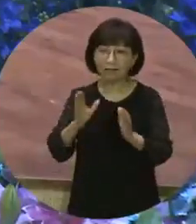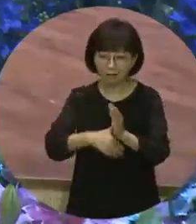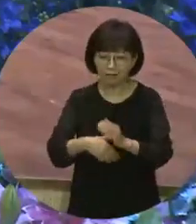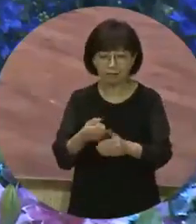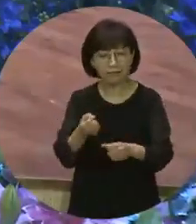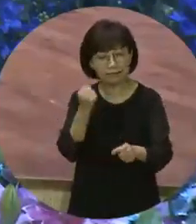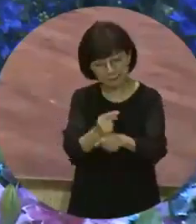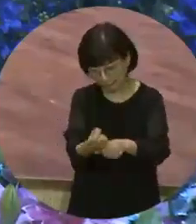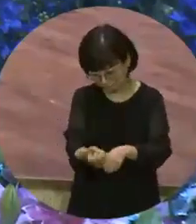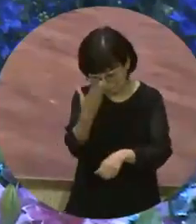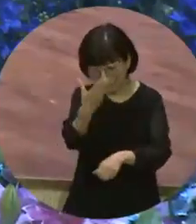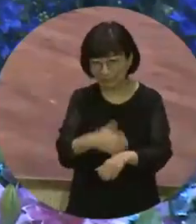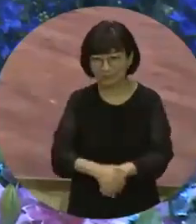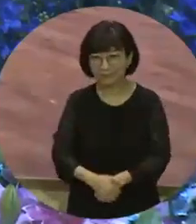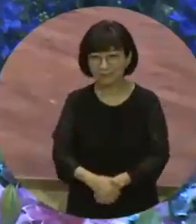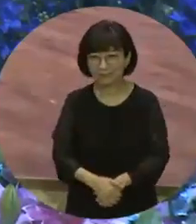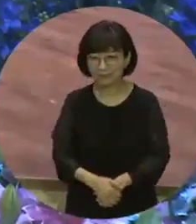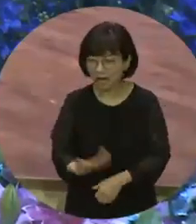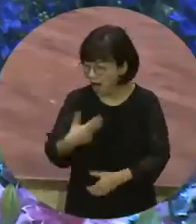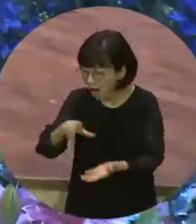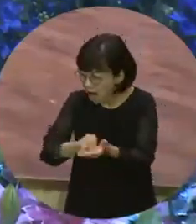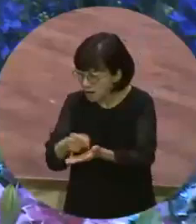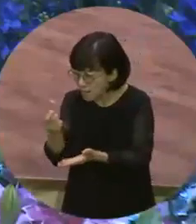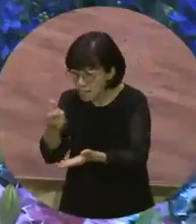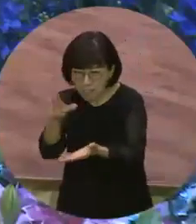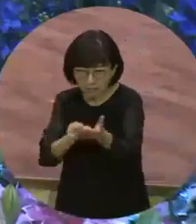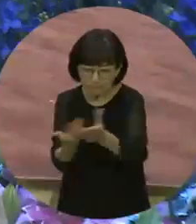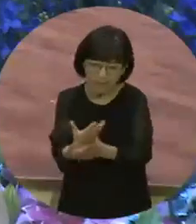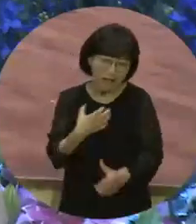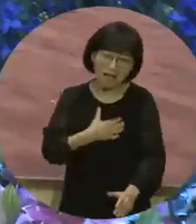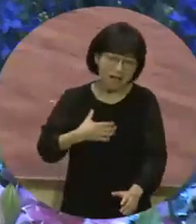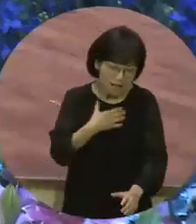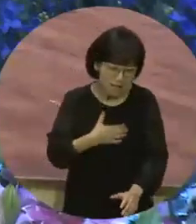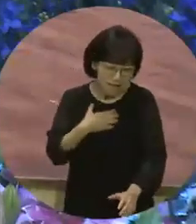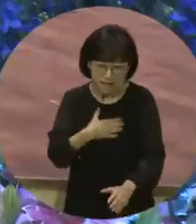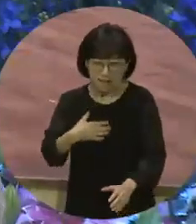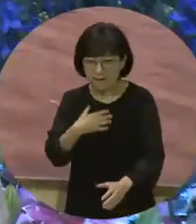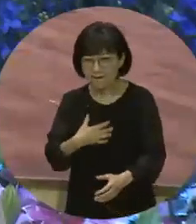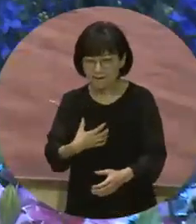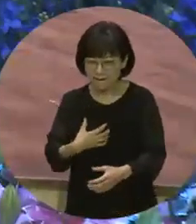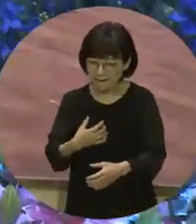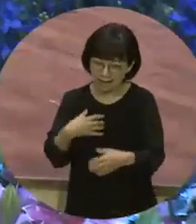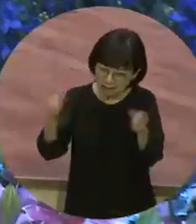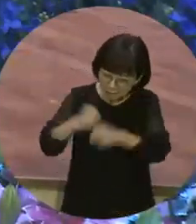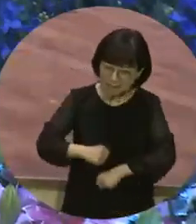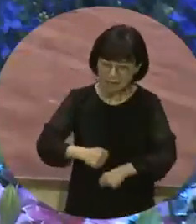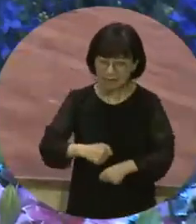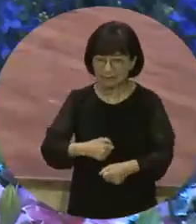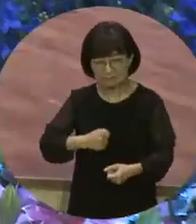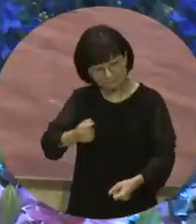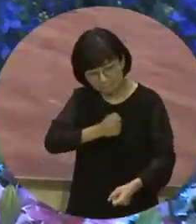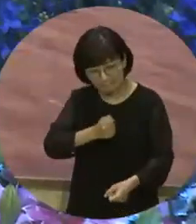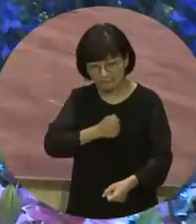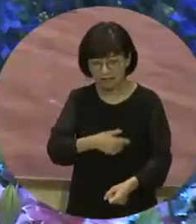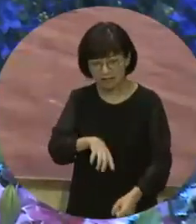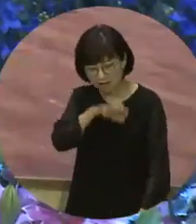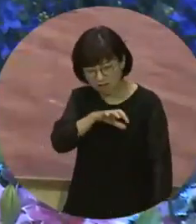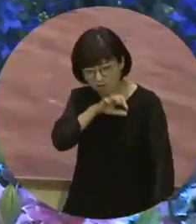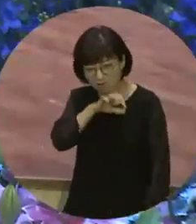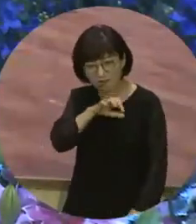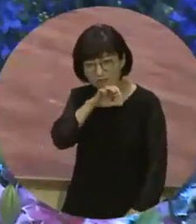거예요. 아마 그냥 문제, 조그만 문제 앞에서 막 그냥 이제는 망했다, 끝났다, 어쩌고 저쩌고.